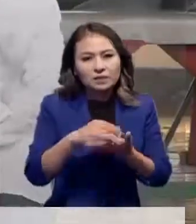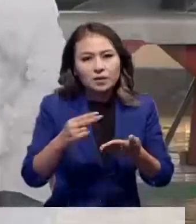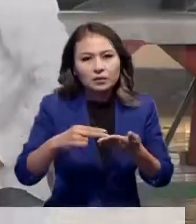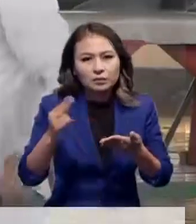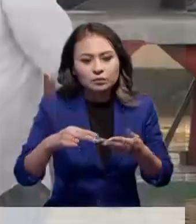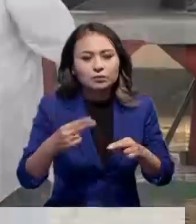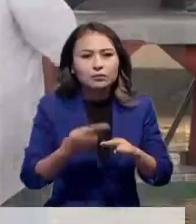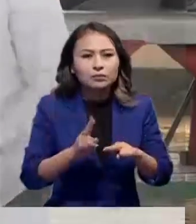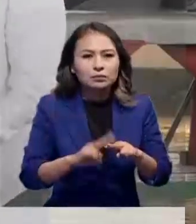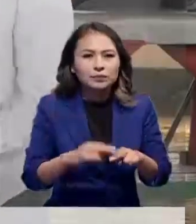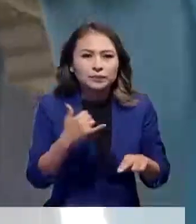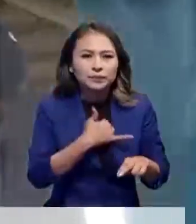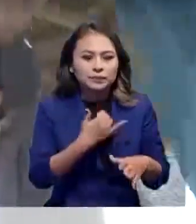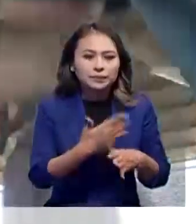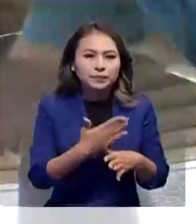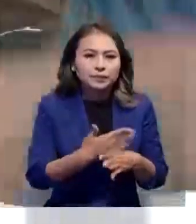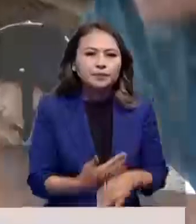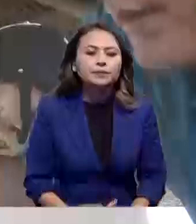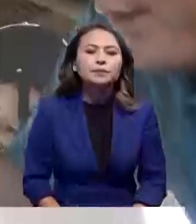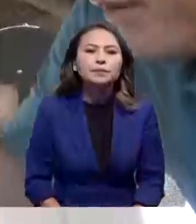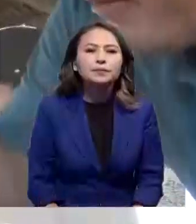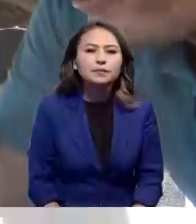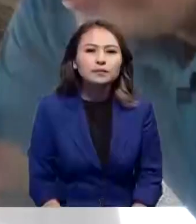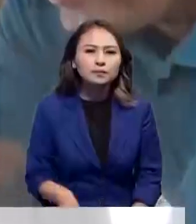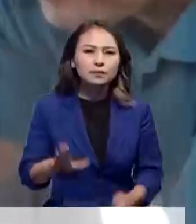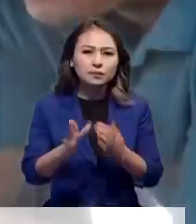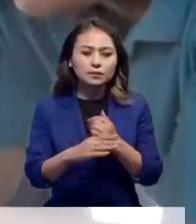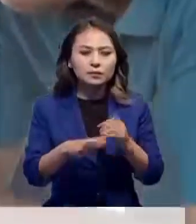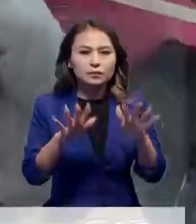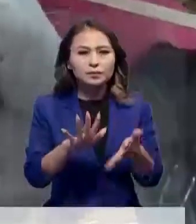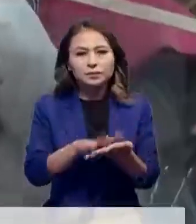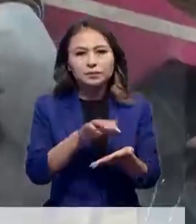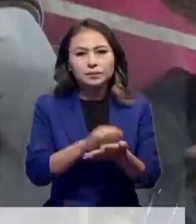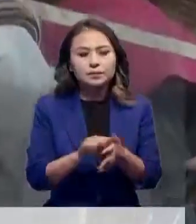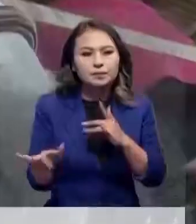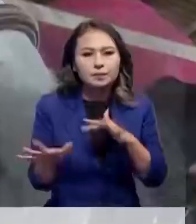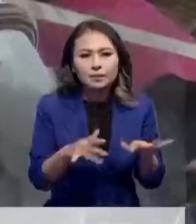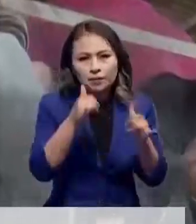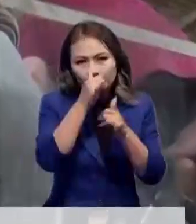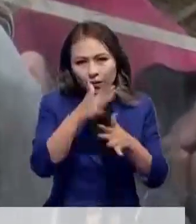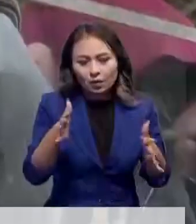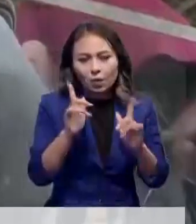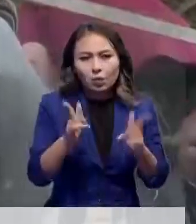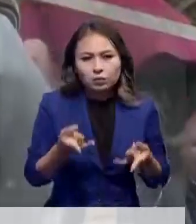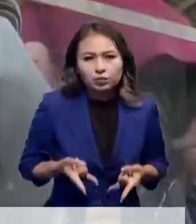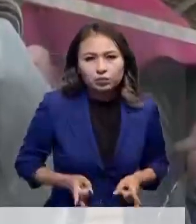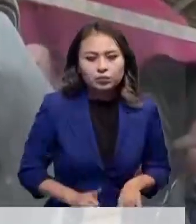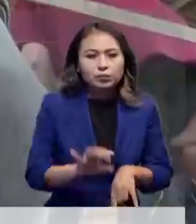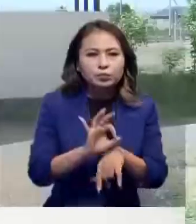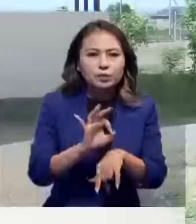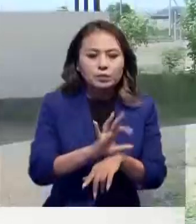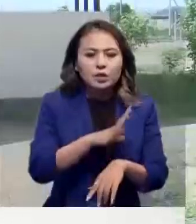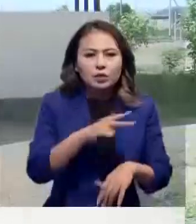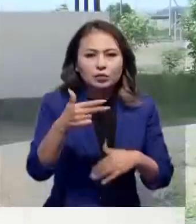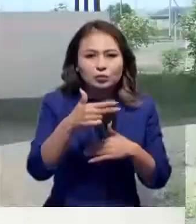қойып, соның барлығында біздерге көмек. Атырау облысында түрлі жарақат салдарынан өздігінен қозғала алмайтын немесе туа бітті сал ауруына шалдыққан 3000